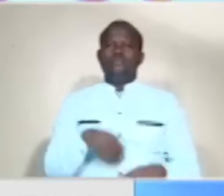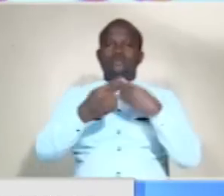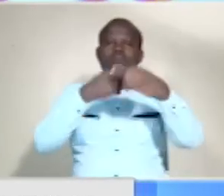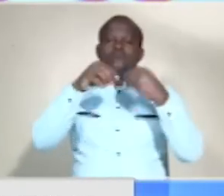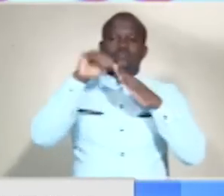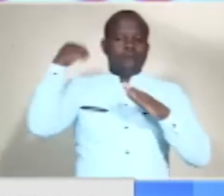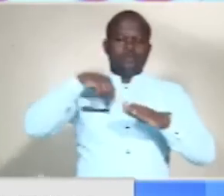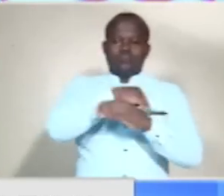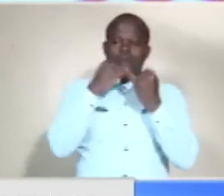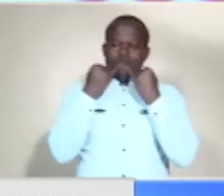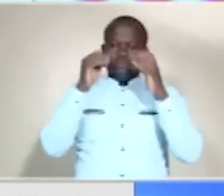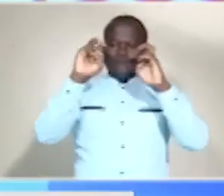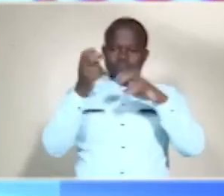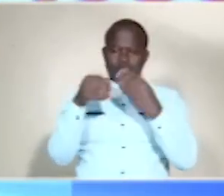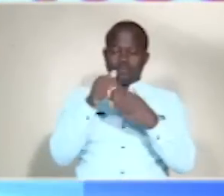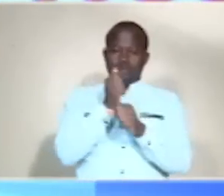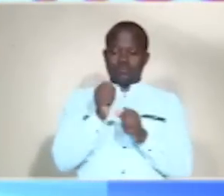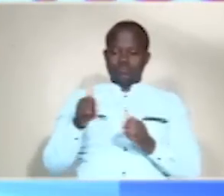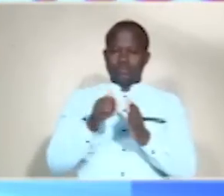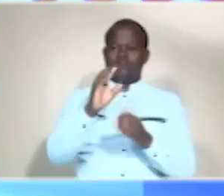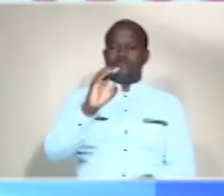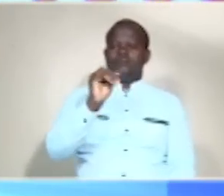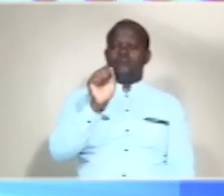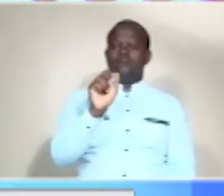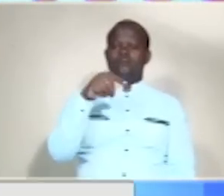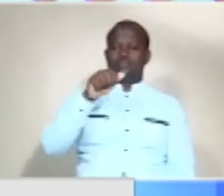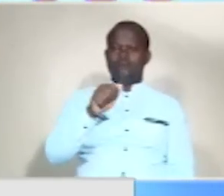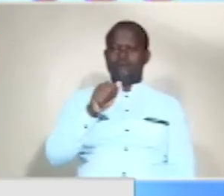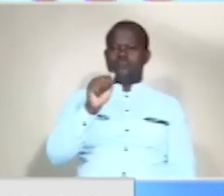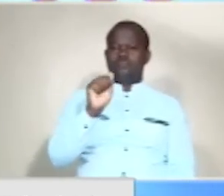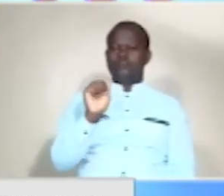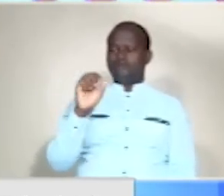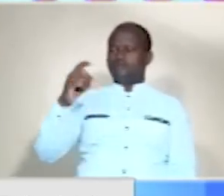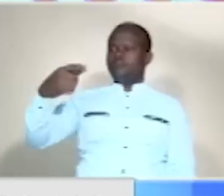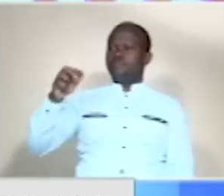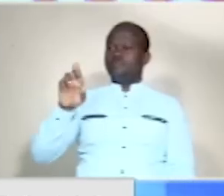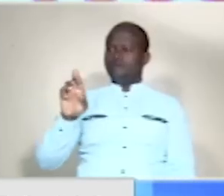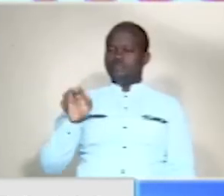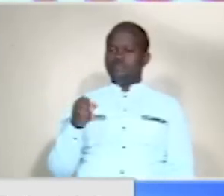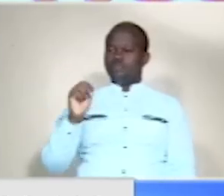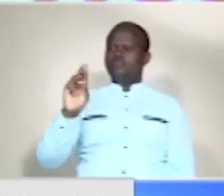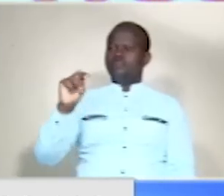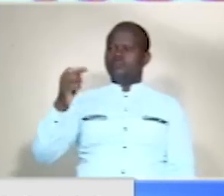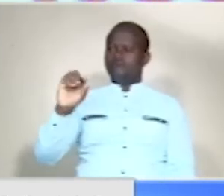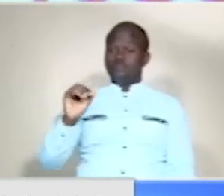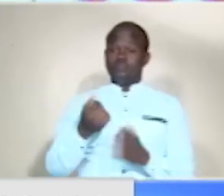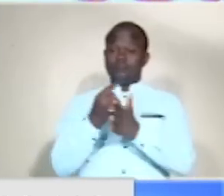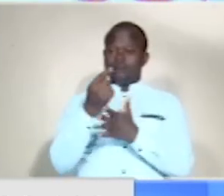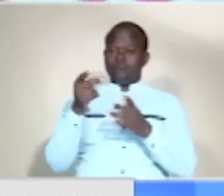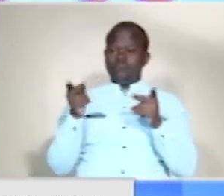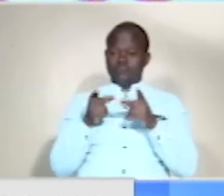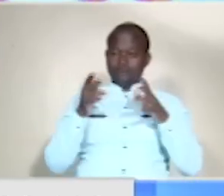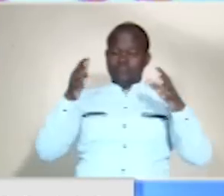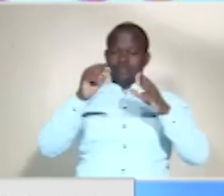Dukomeje amakuru yacu tubabwire ko ikorwa ry'umuhanda cyapa adeperi murangi mu mujyi wa Rusizi ryatumye ibice byinshi by'umujyi bibura